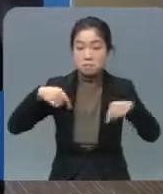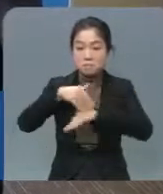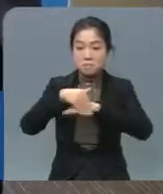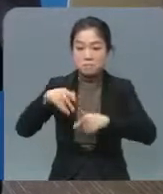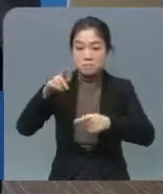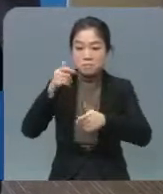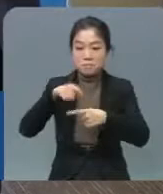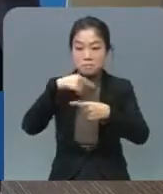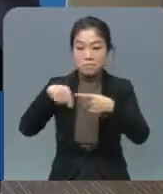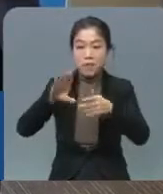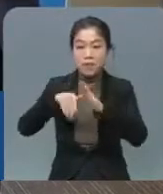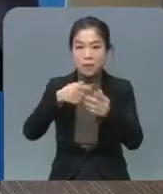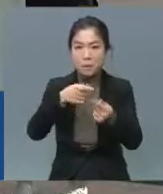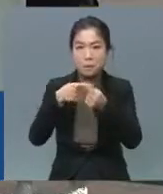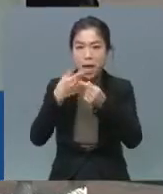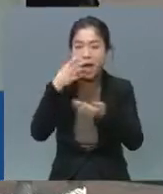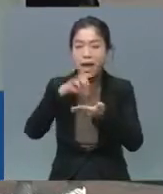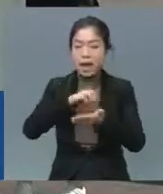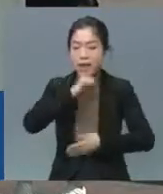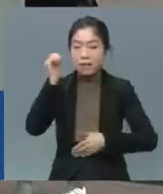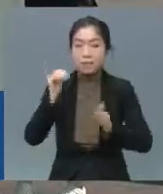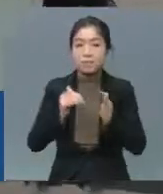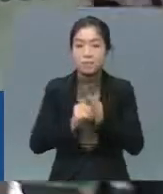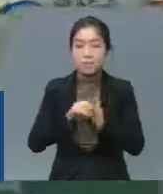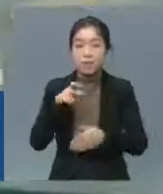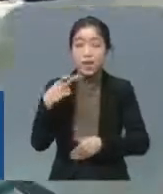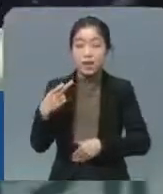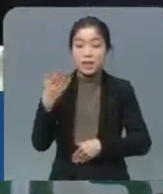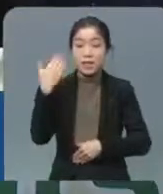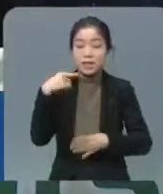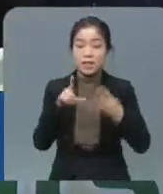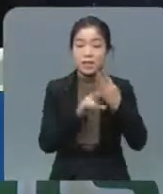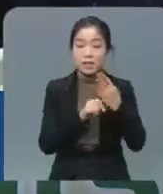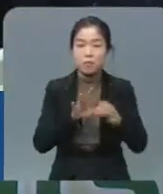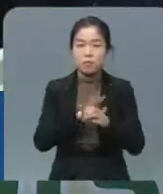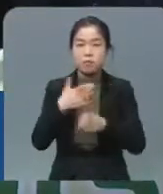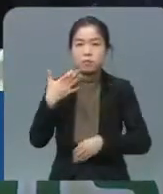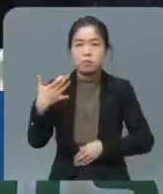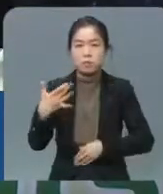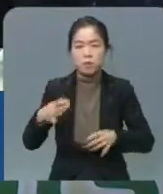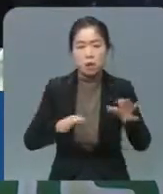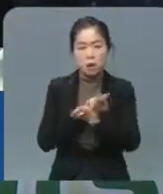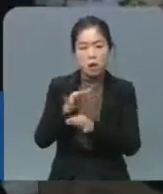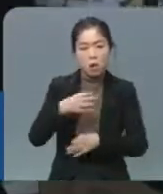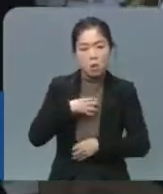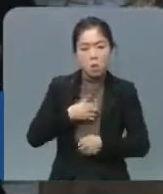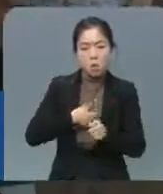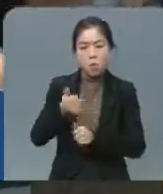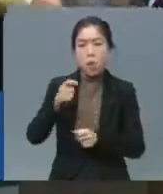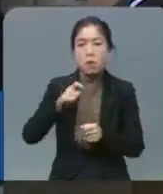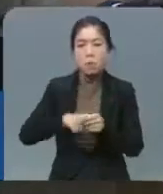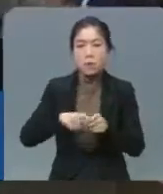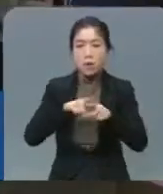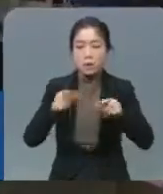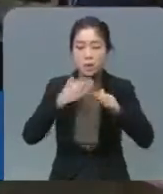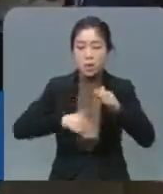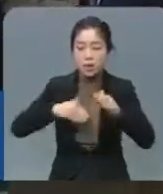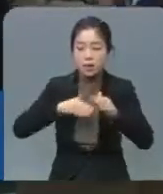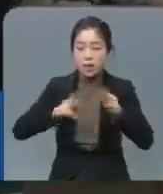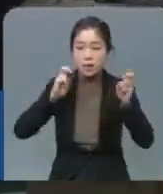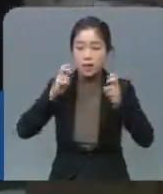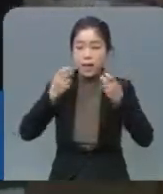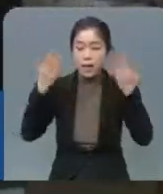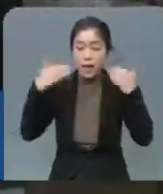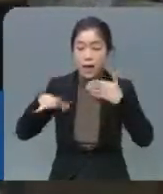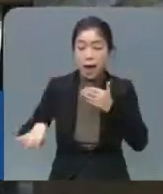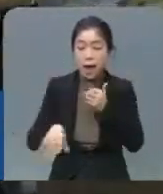경진대회에서 최우수상을 받았습니다. 광산구는 지난 4월 코로나19 경제 위기 극복을 위한 민관산학 대응